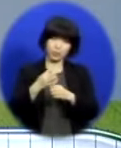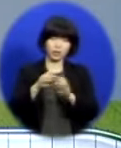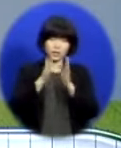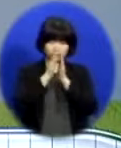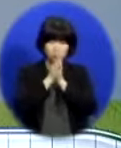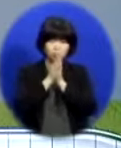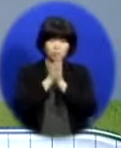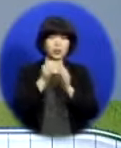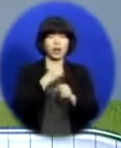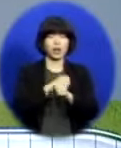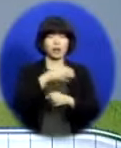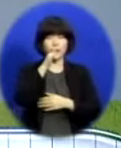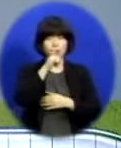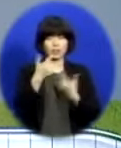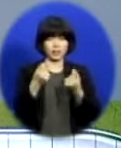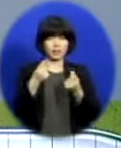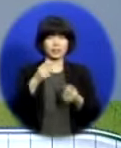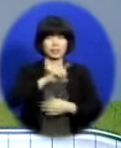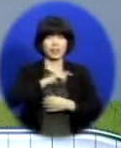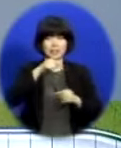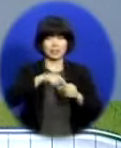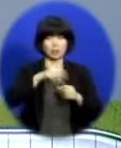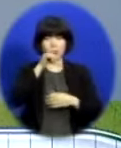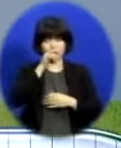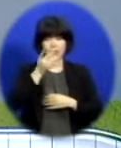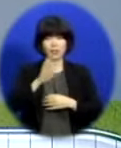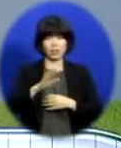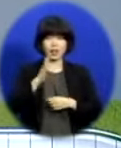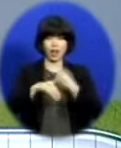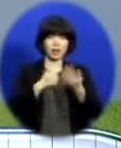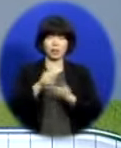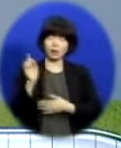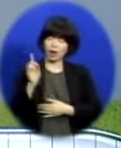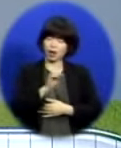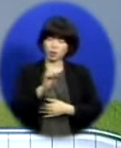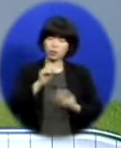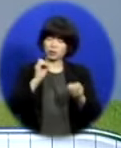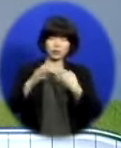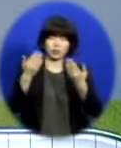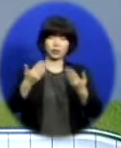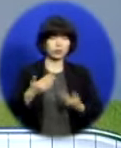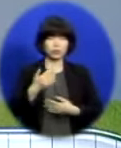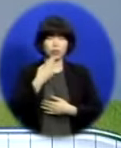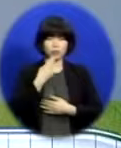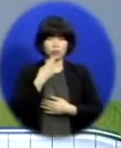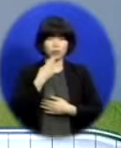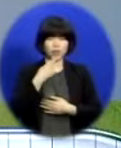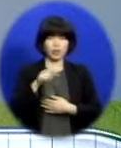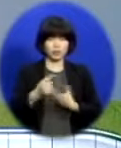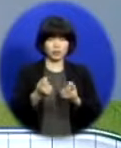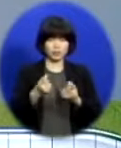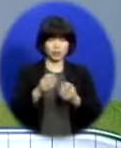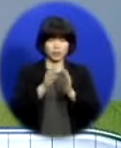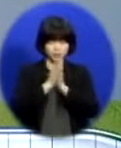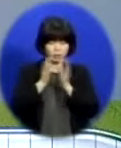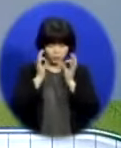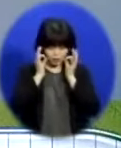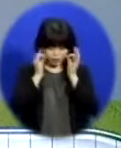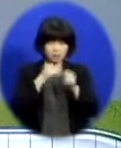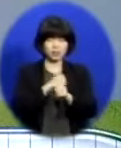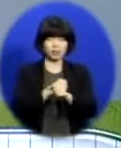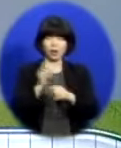하고 있는 제목이 있는데 하나님이 아무런 응답을 하시지 않습니다 그렇게 기도를 절히 해도 아무런